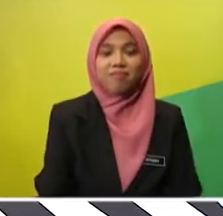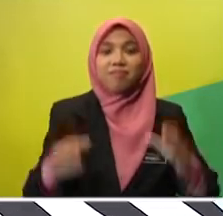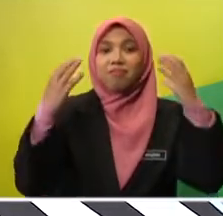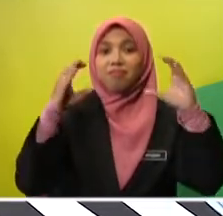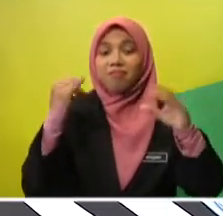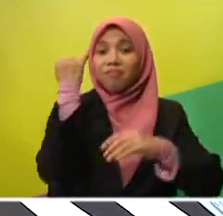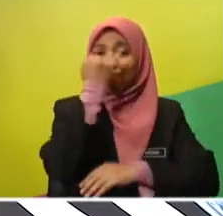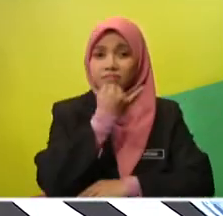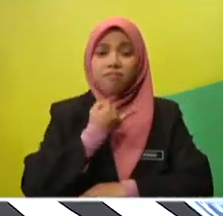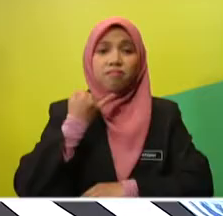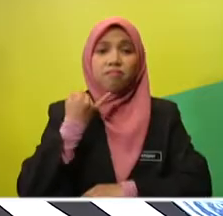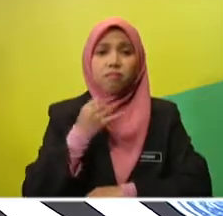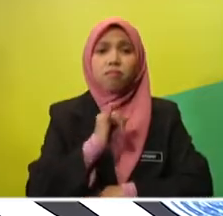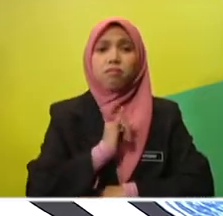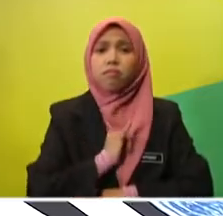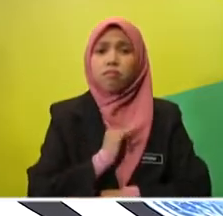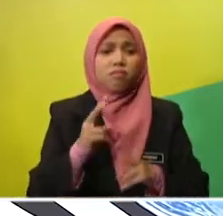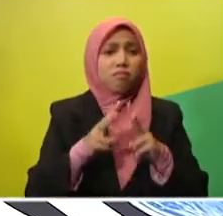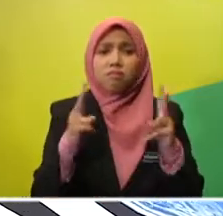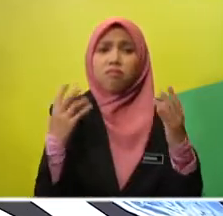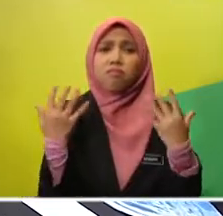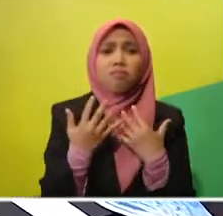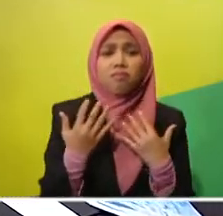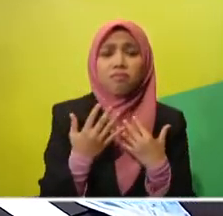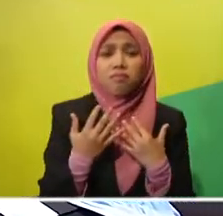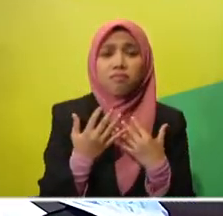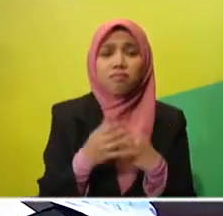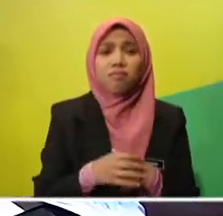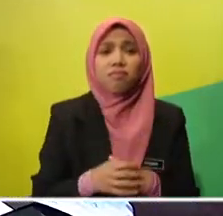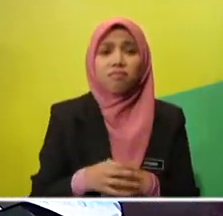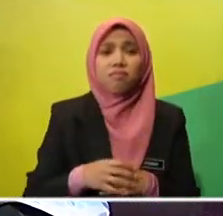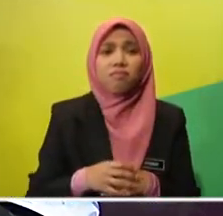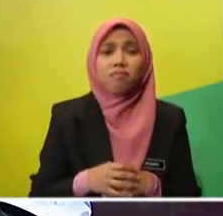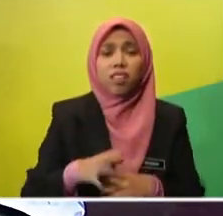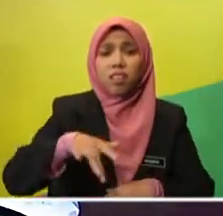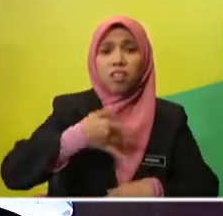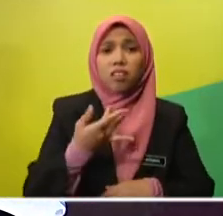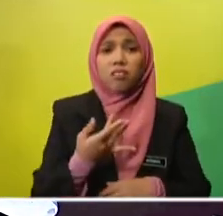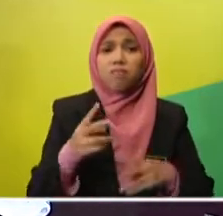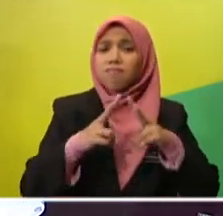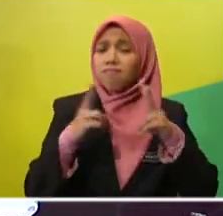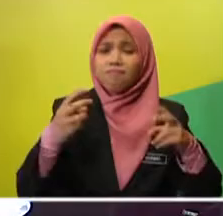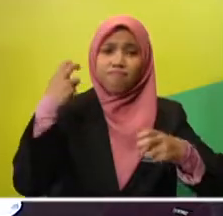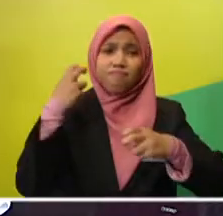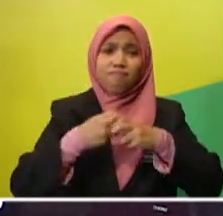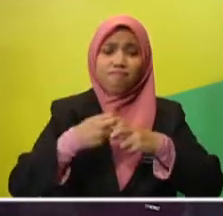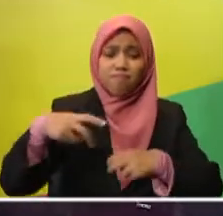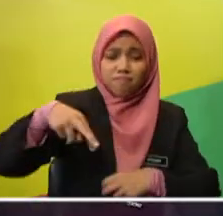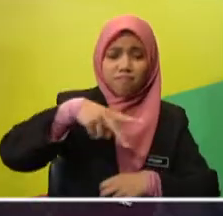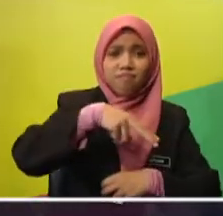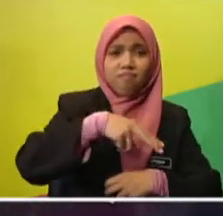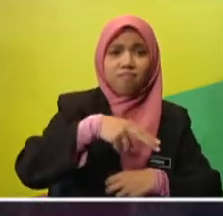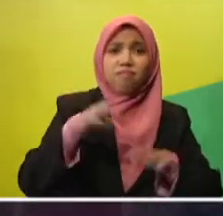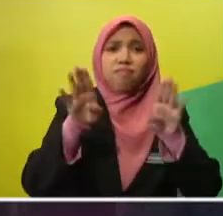Ayah Cikgu Aini, saya sangat takut. Rasa sangat susah jalan